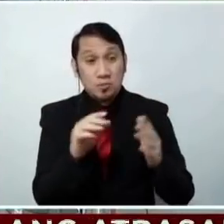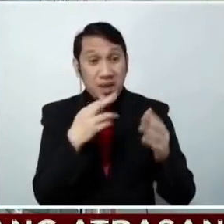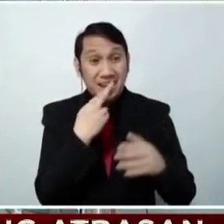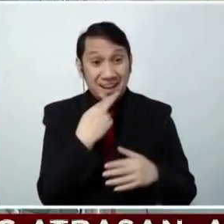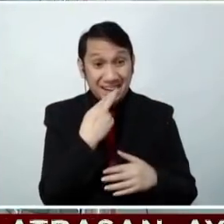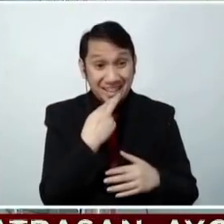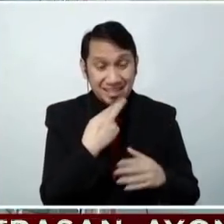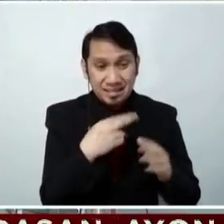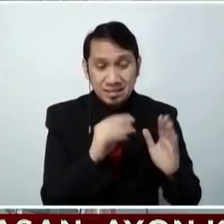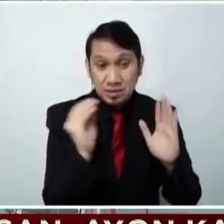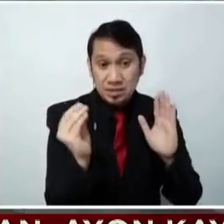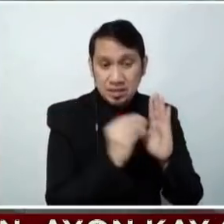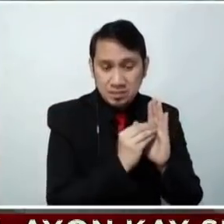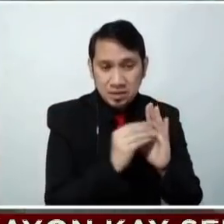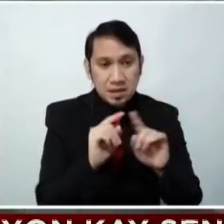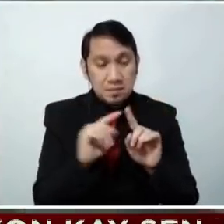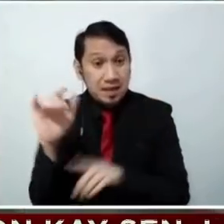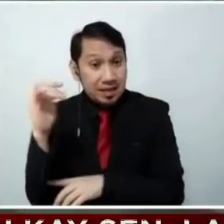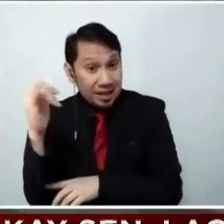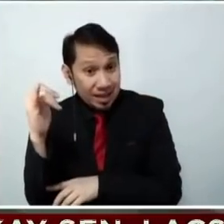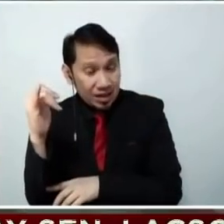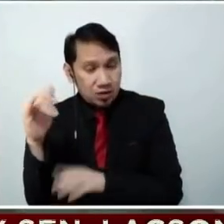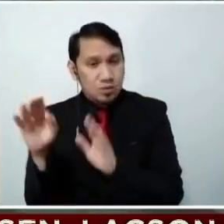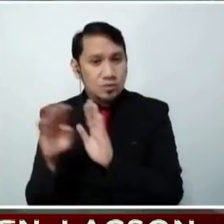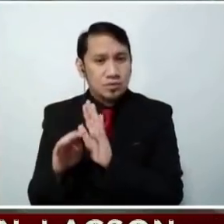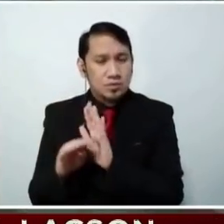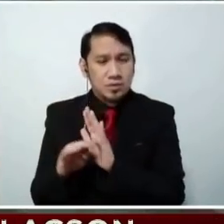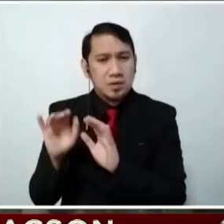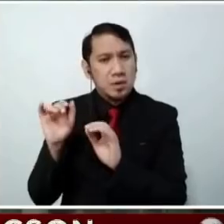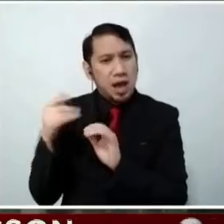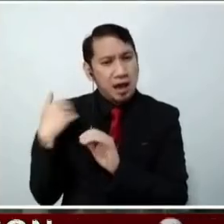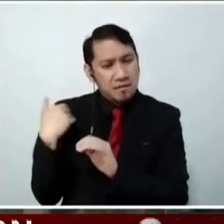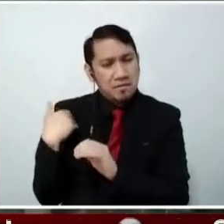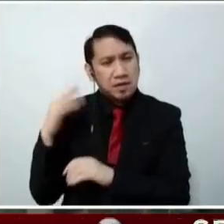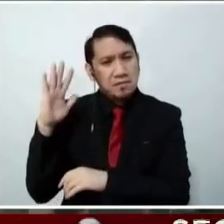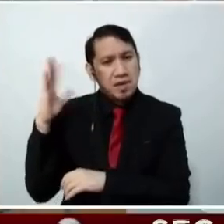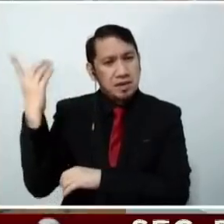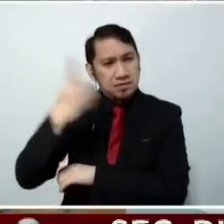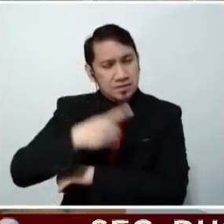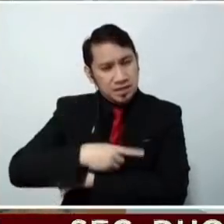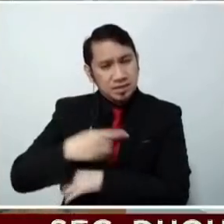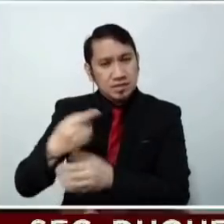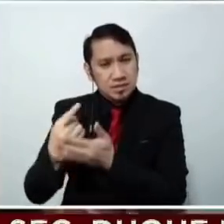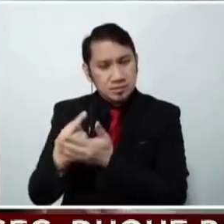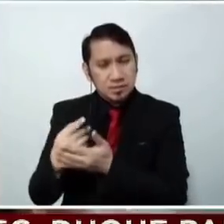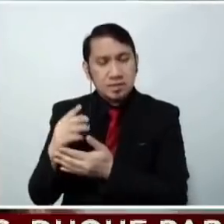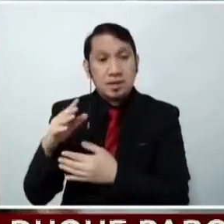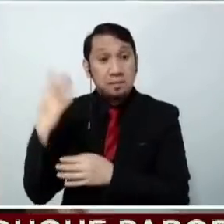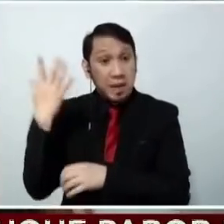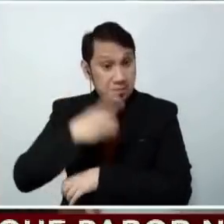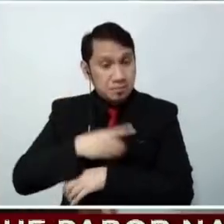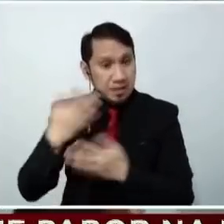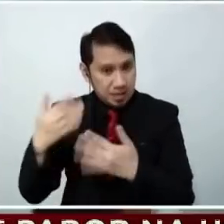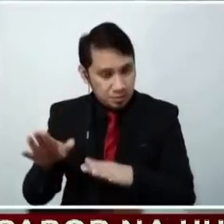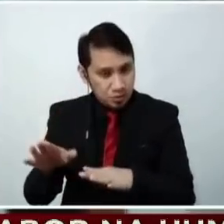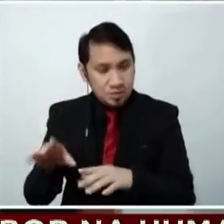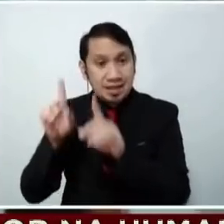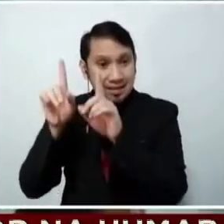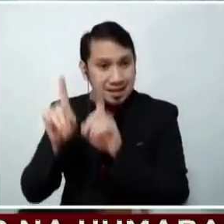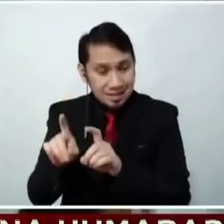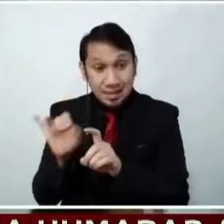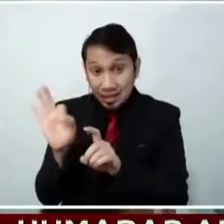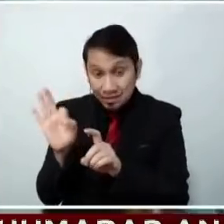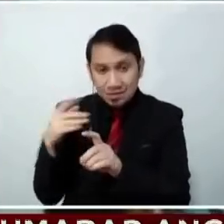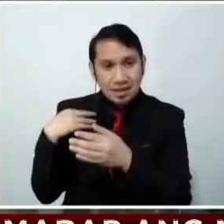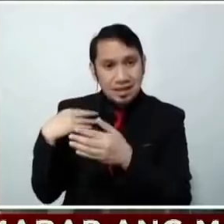ang galing sa mga yellow list countries, 5 days facility quarantine. Testing sa ikalimang araw at kapag negatibo ang